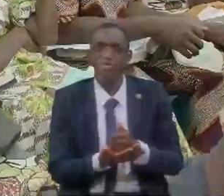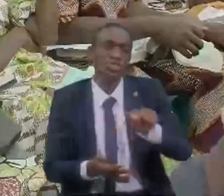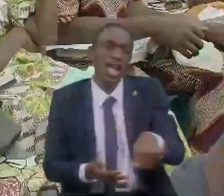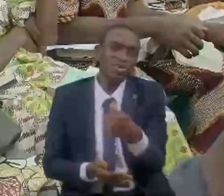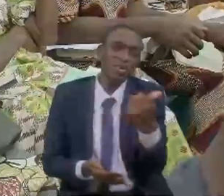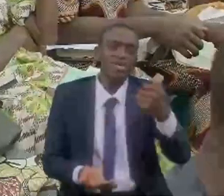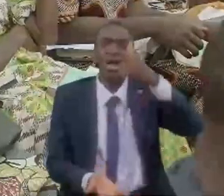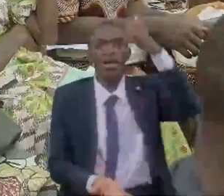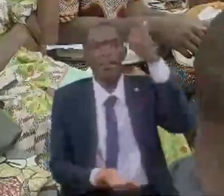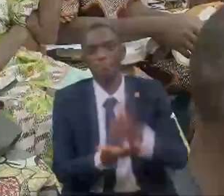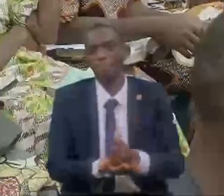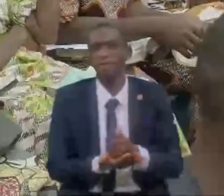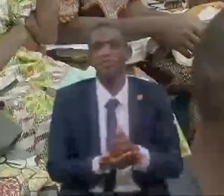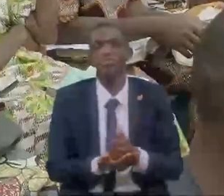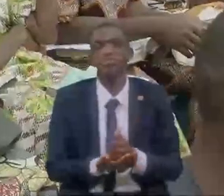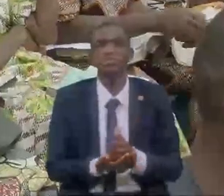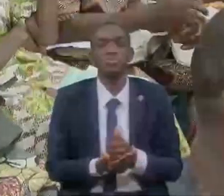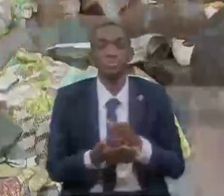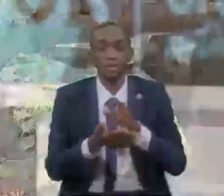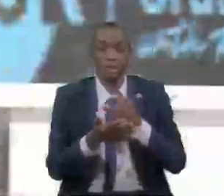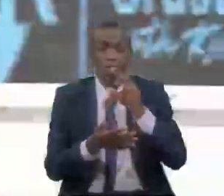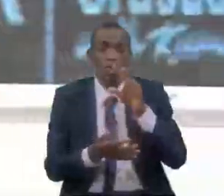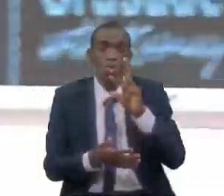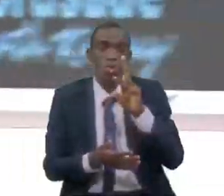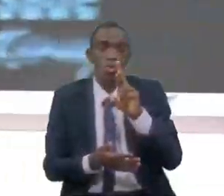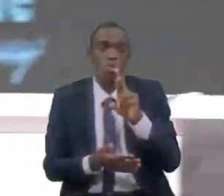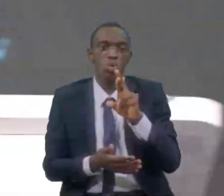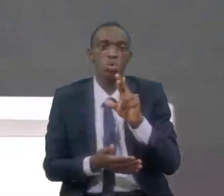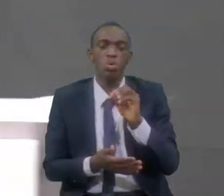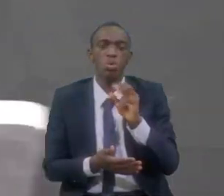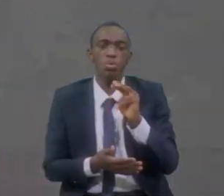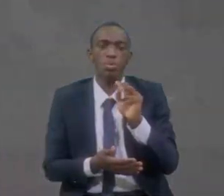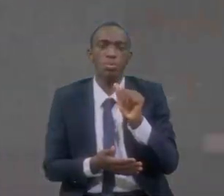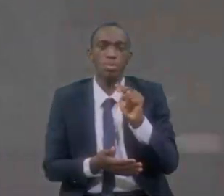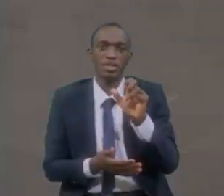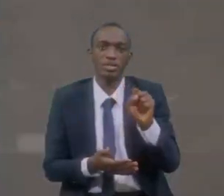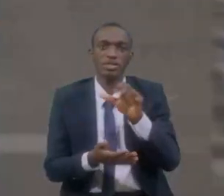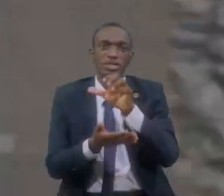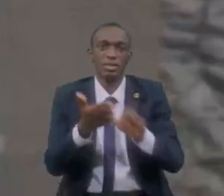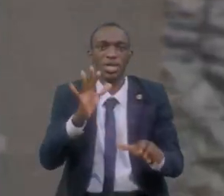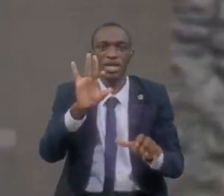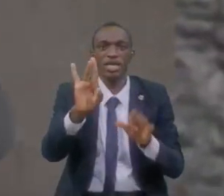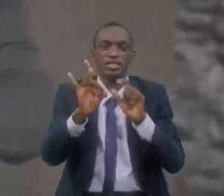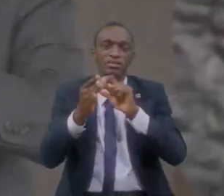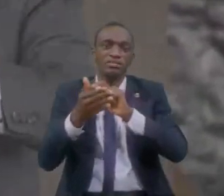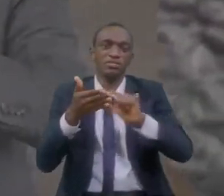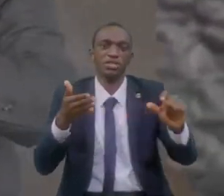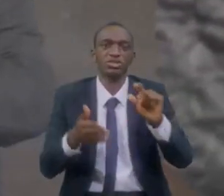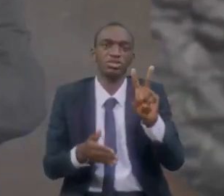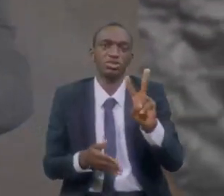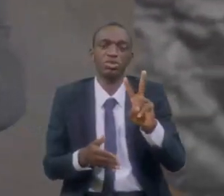Un autre Amen. Romains 8, verset 2. Romains